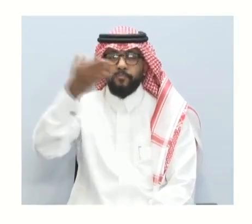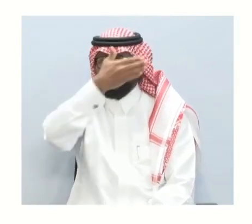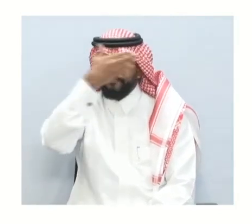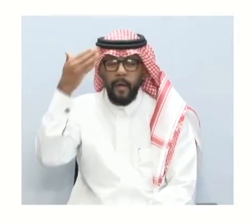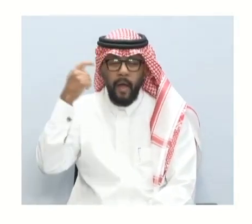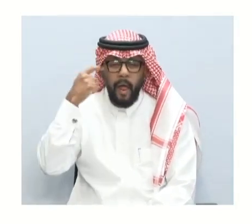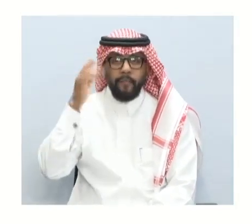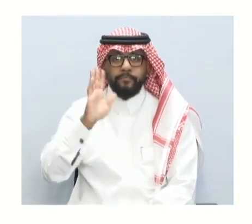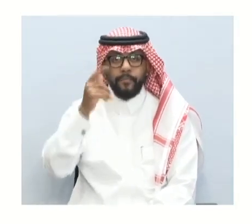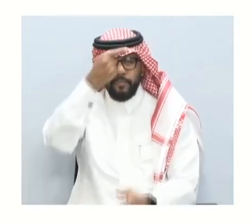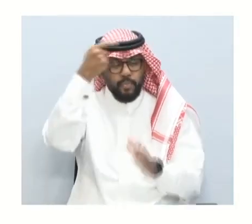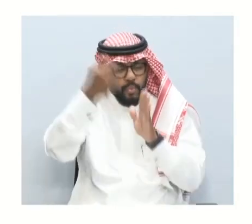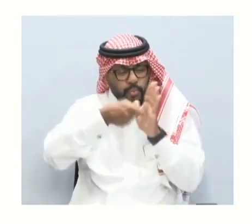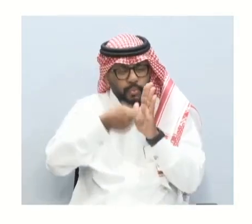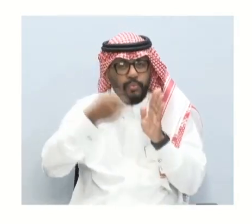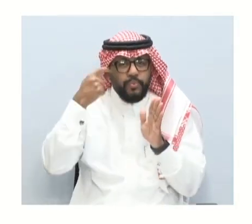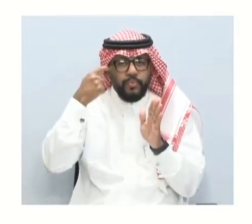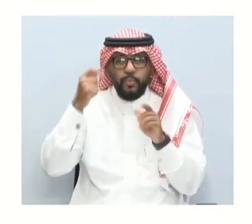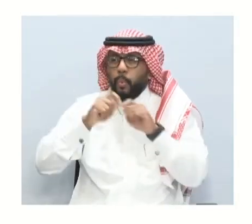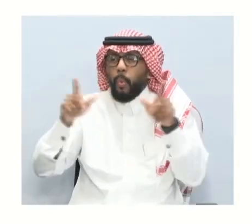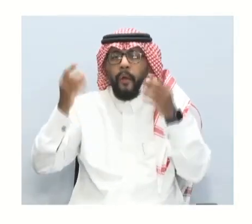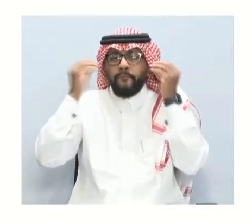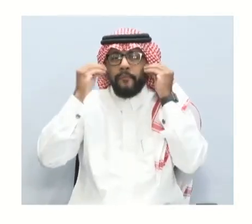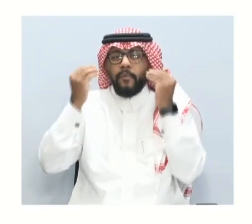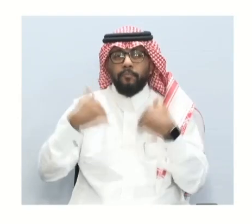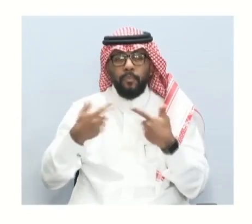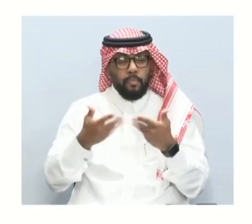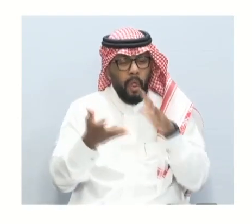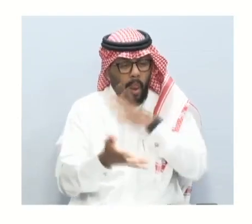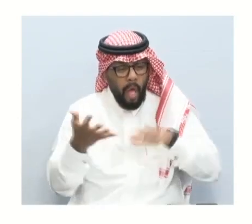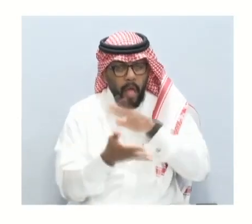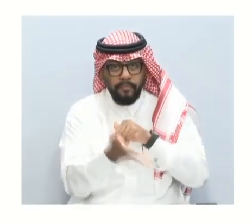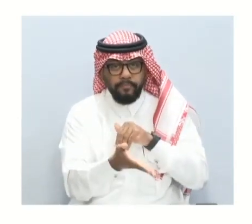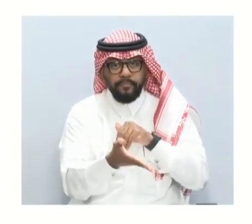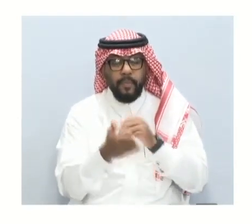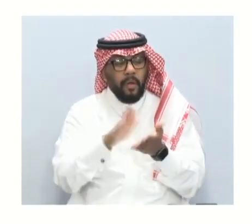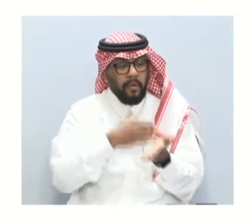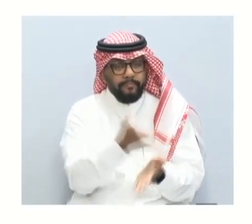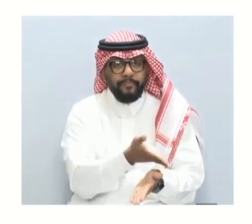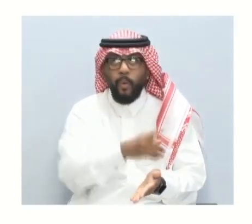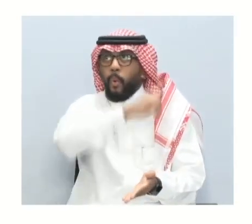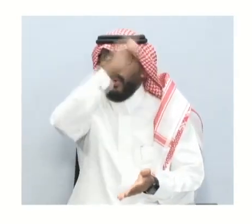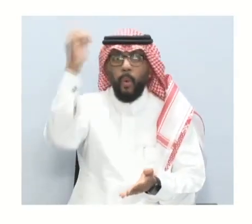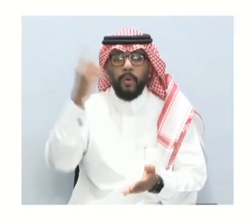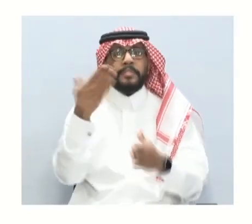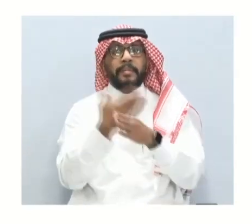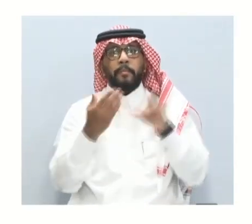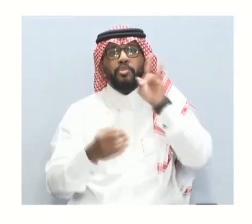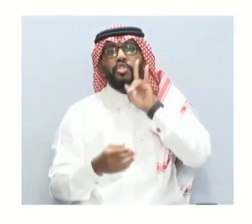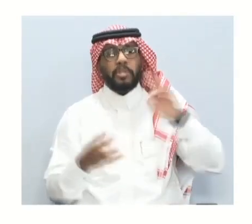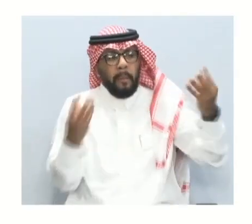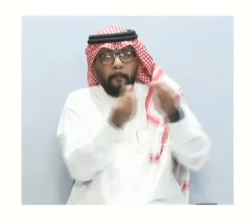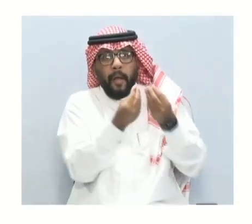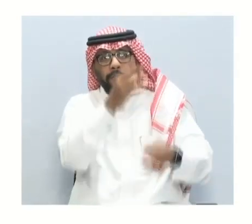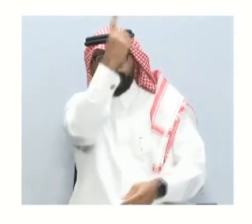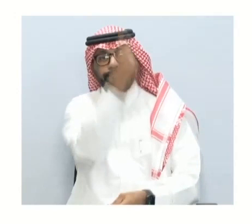والاخبار والاخبار بما سيقع في الارض وذلك عن طريق استخدام الشياطين